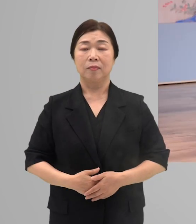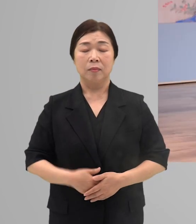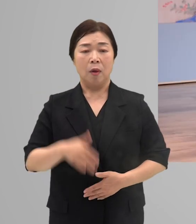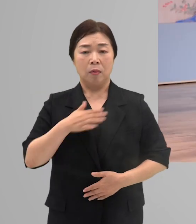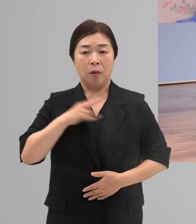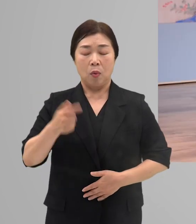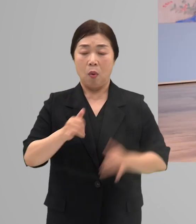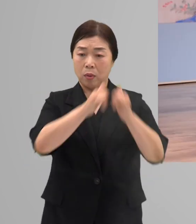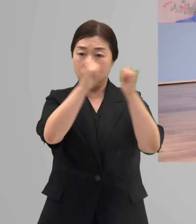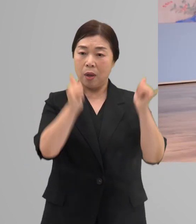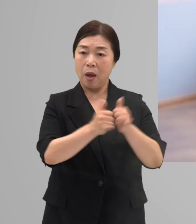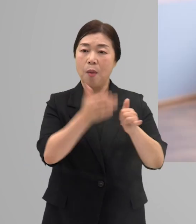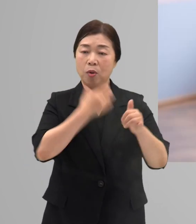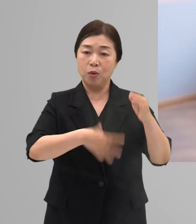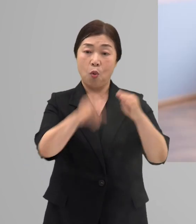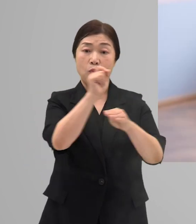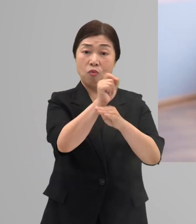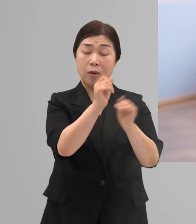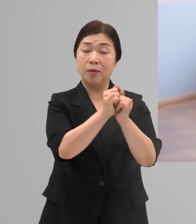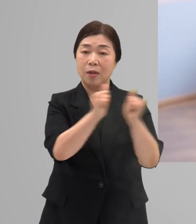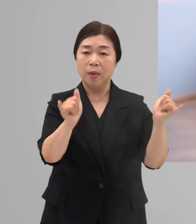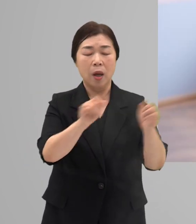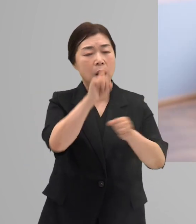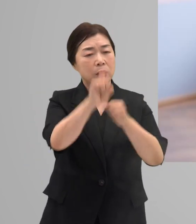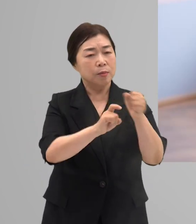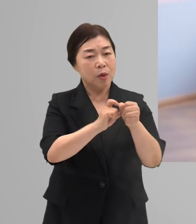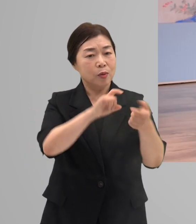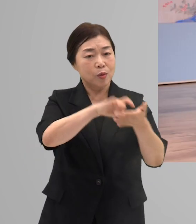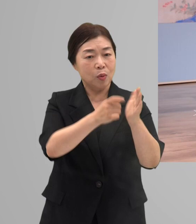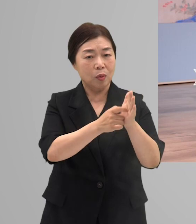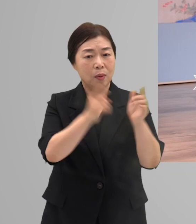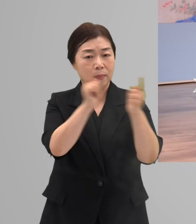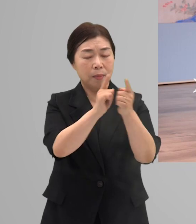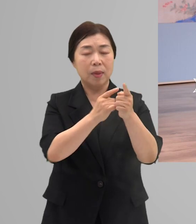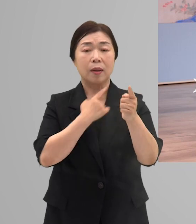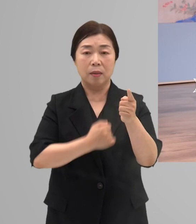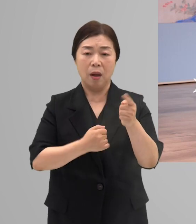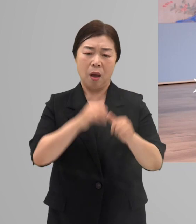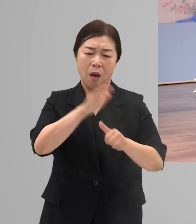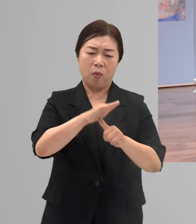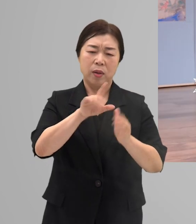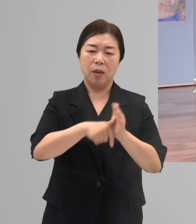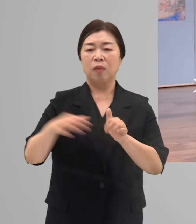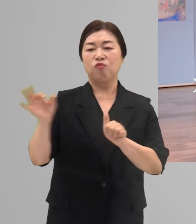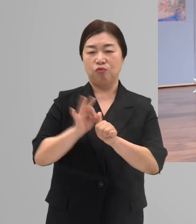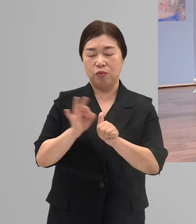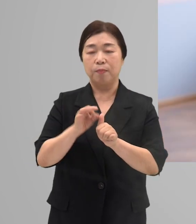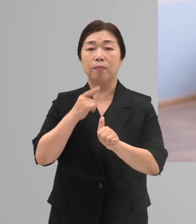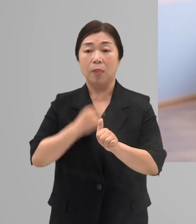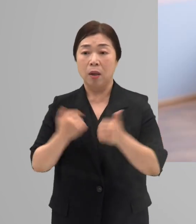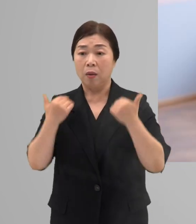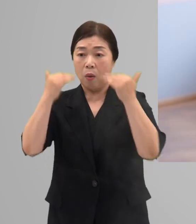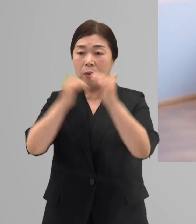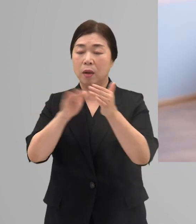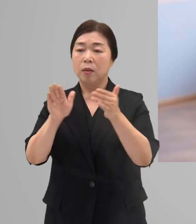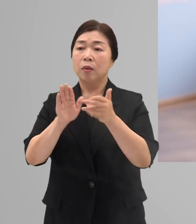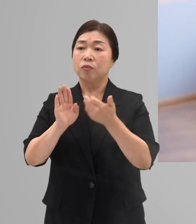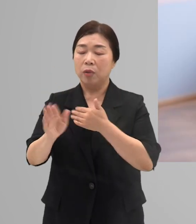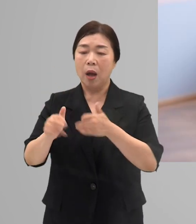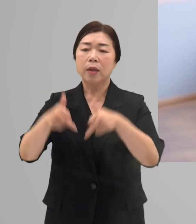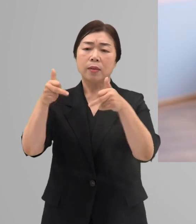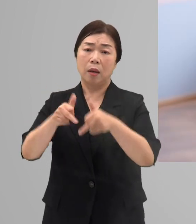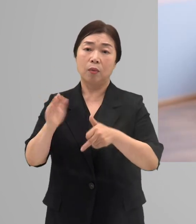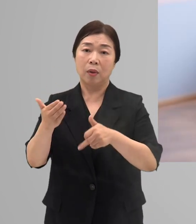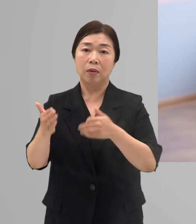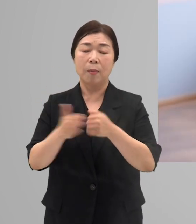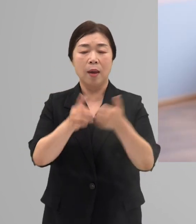이제 사회복지 공무원분이랑 10몇 년 동안 지낸 사람이거든요. 뭐 어렸을 적엔 사실 이제 수급자, 성인이 돼서는 장애. 그래서 여러 가지 상담을